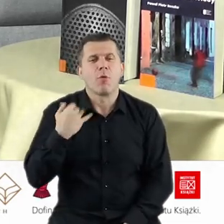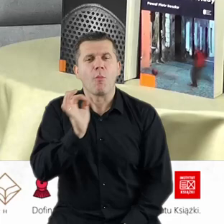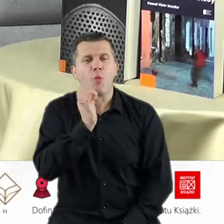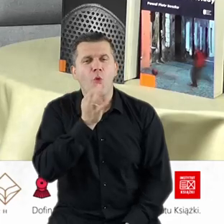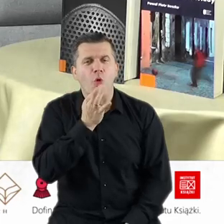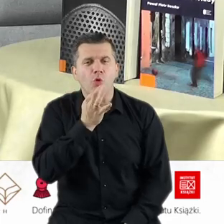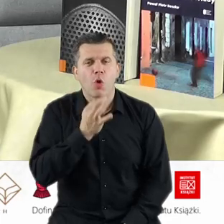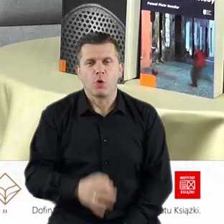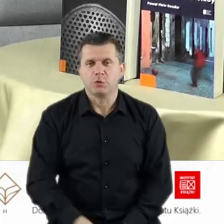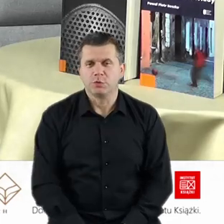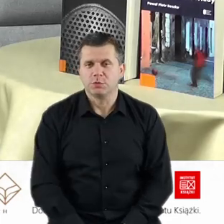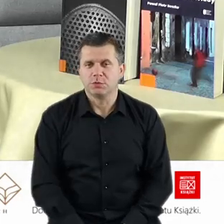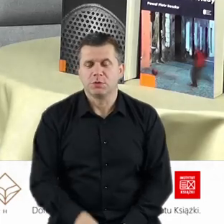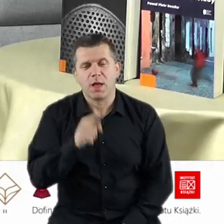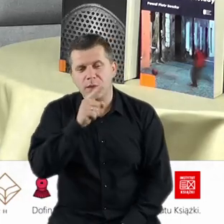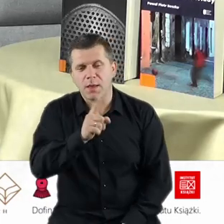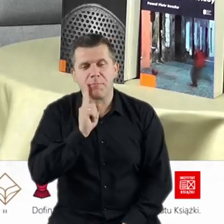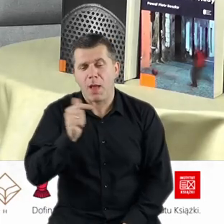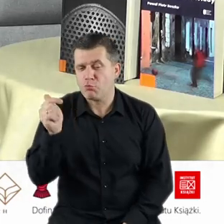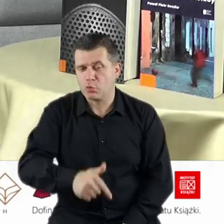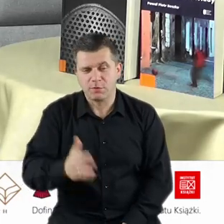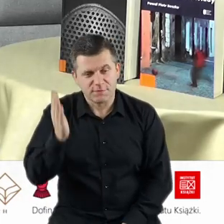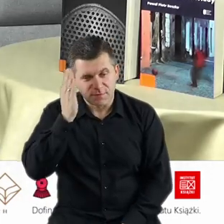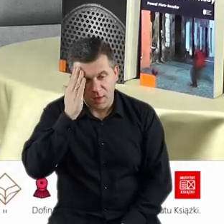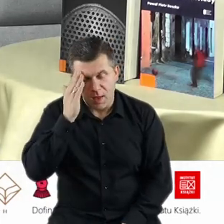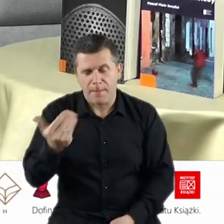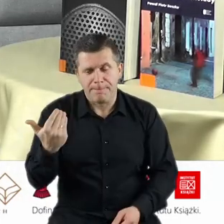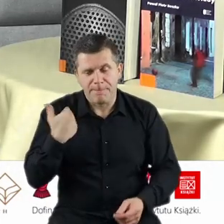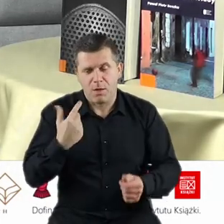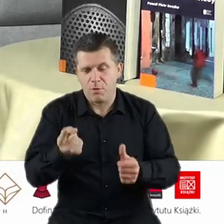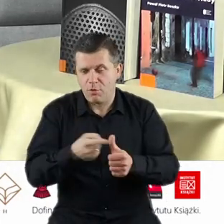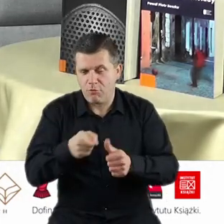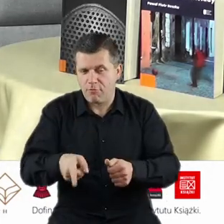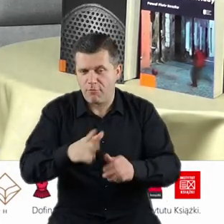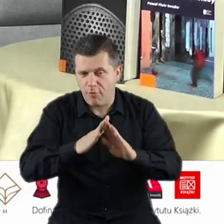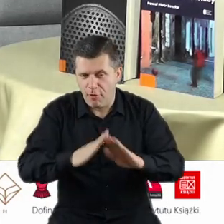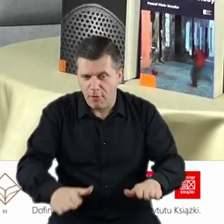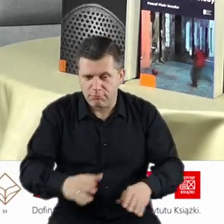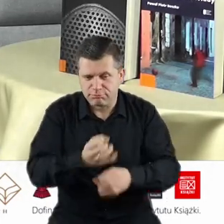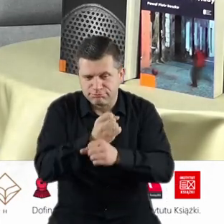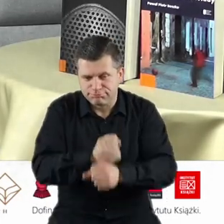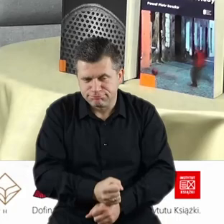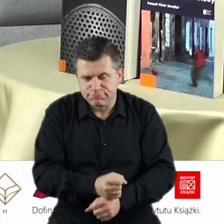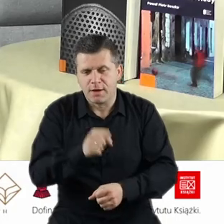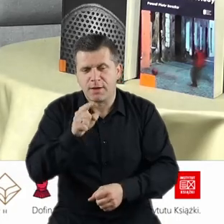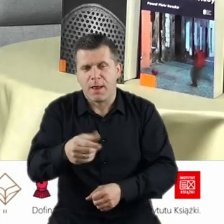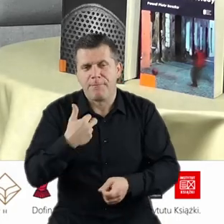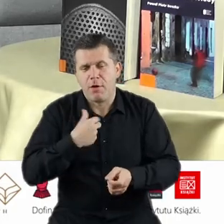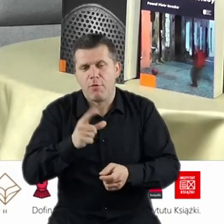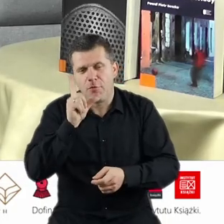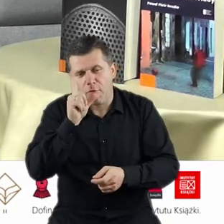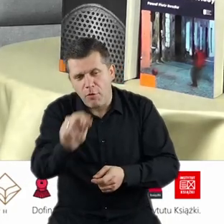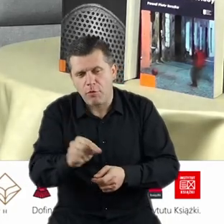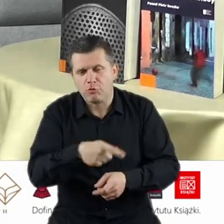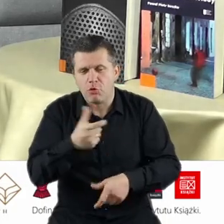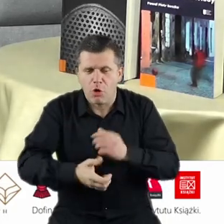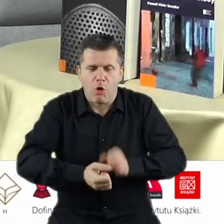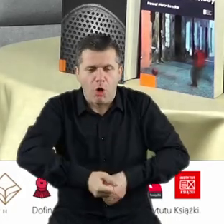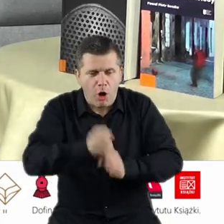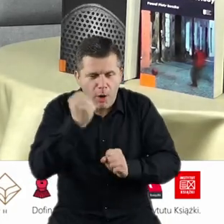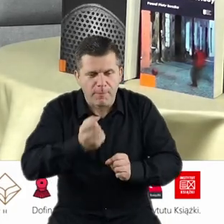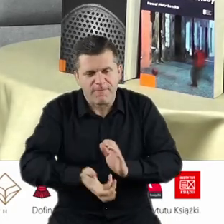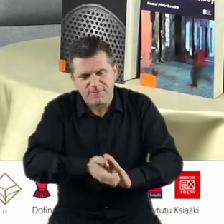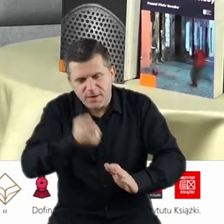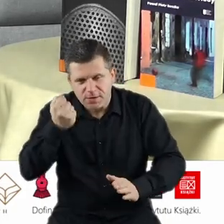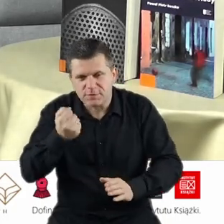z młodości. Musi pan wiedzieć, że był tutaj taki obóz, mówi na niego Kozielsko, i tam się chodziło, i